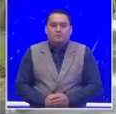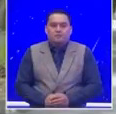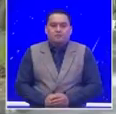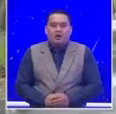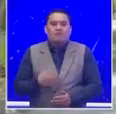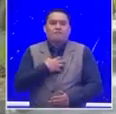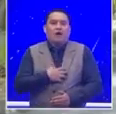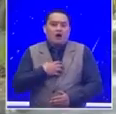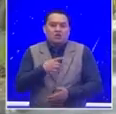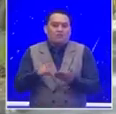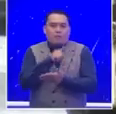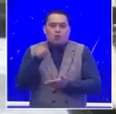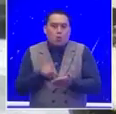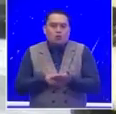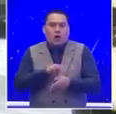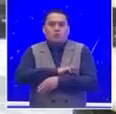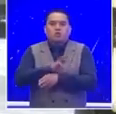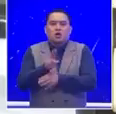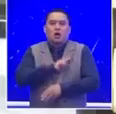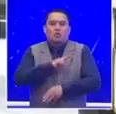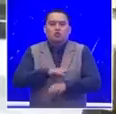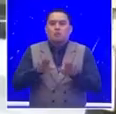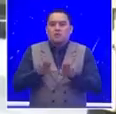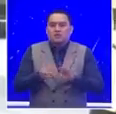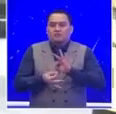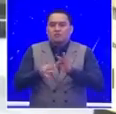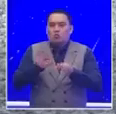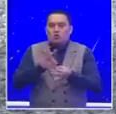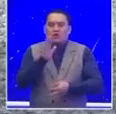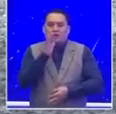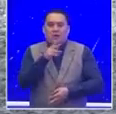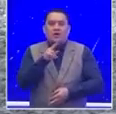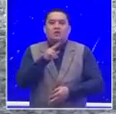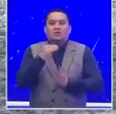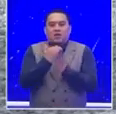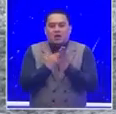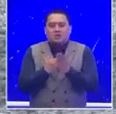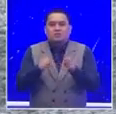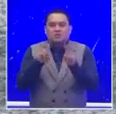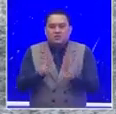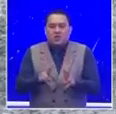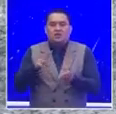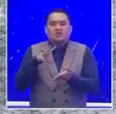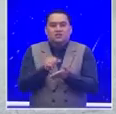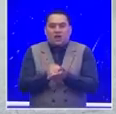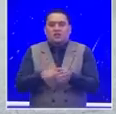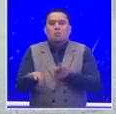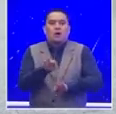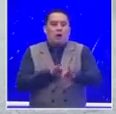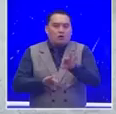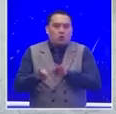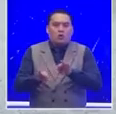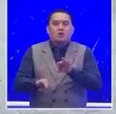Менее актуальным остается и вопрос обеспечения рабочими местами в этот сложный период. Разработанная дорожная карта занятости сейчас